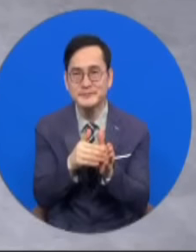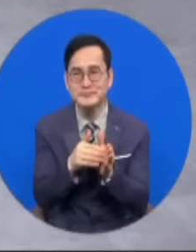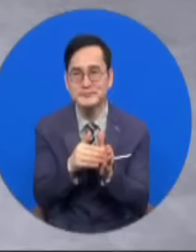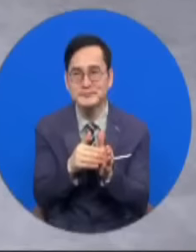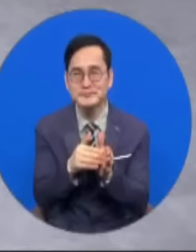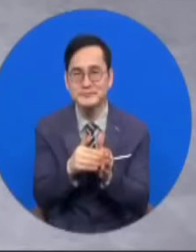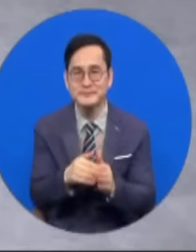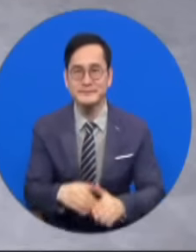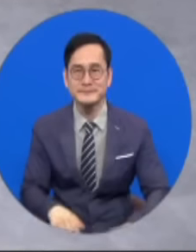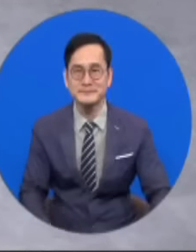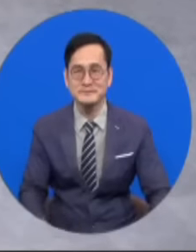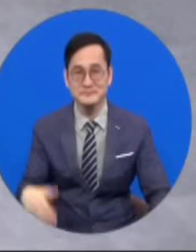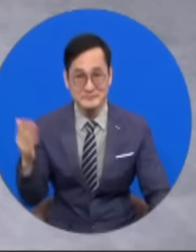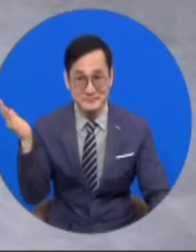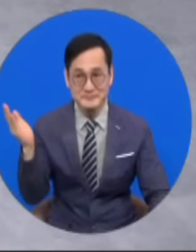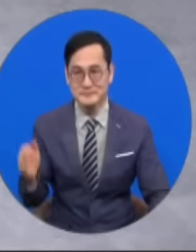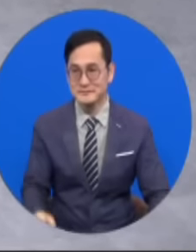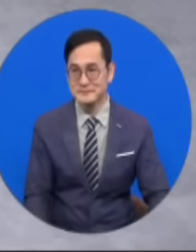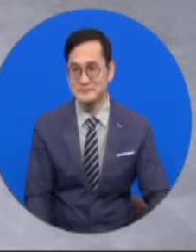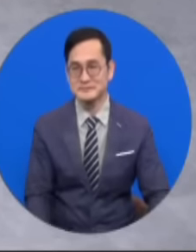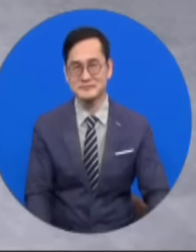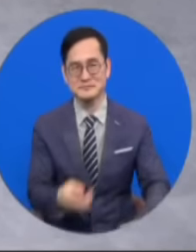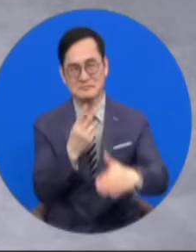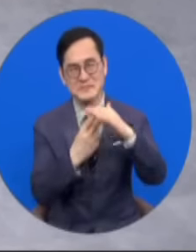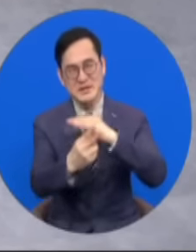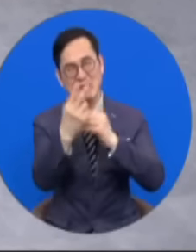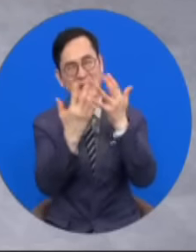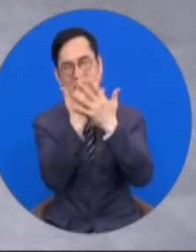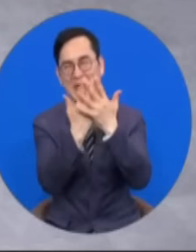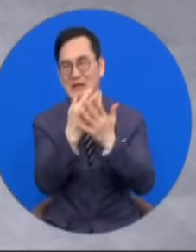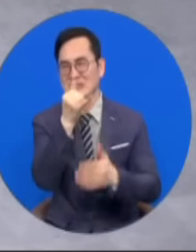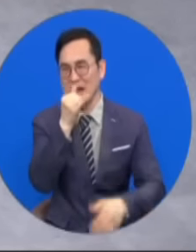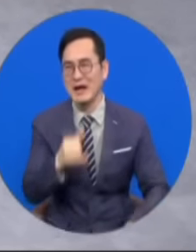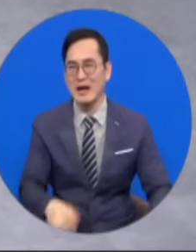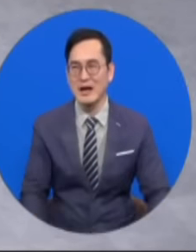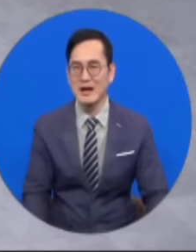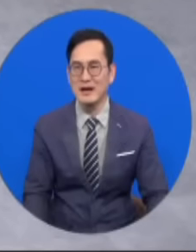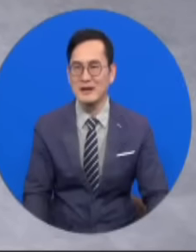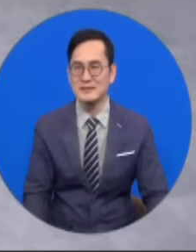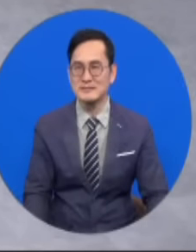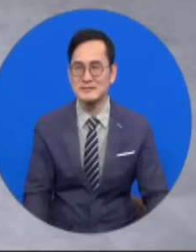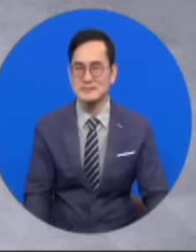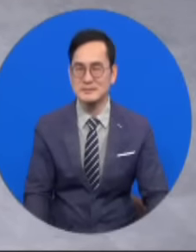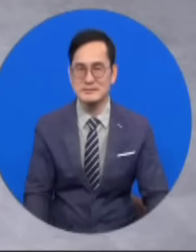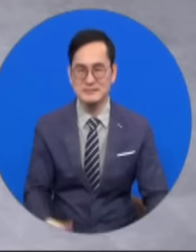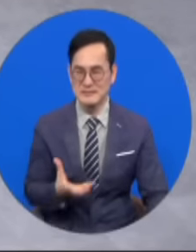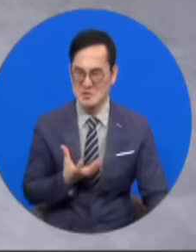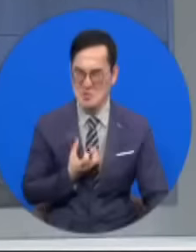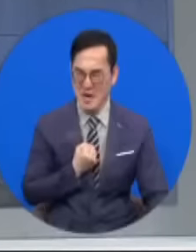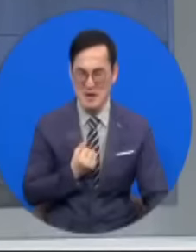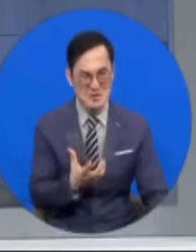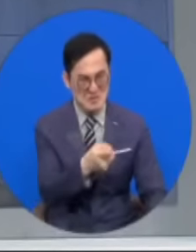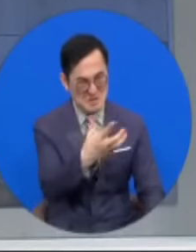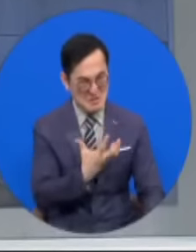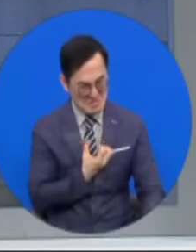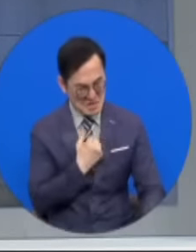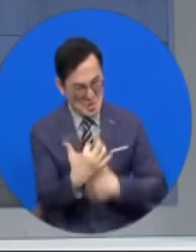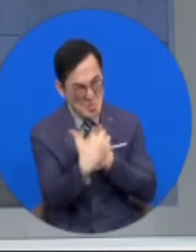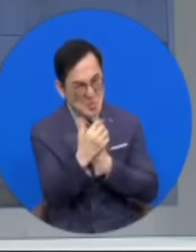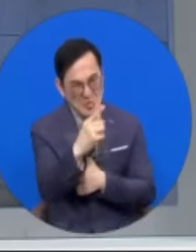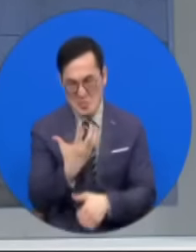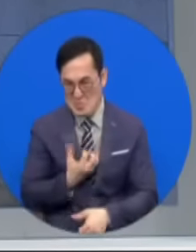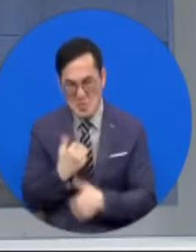고였습니다 비전은 두루솔 날선 원한 공 원한이 서려 있는듯한 원한이